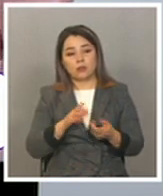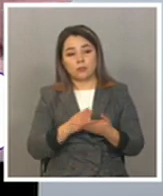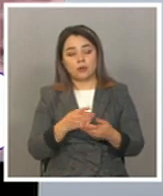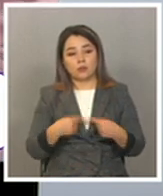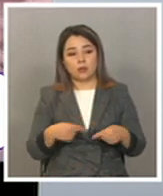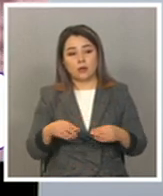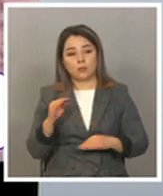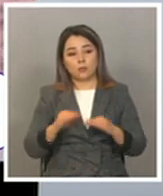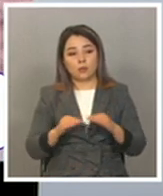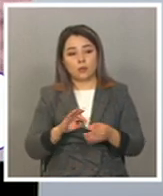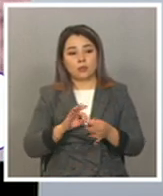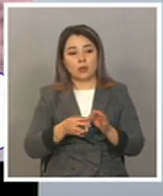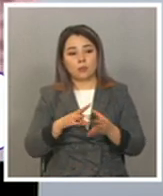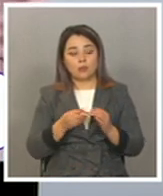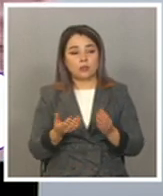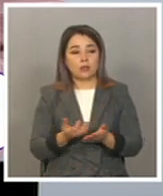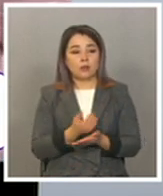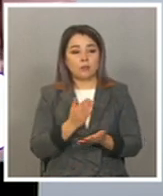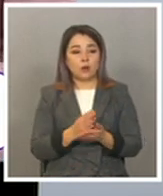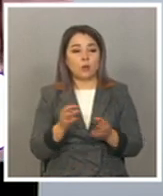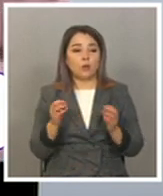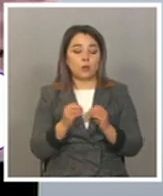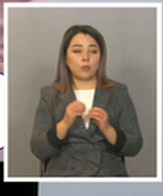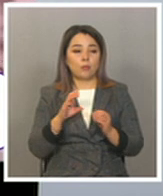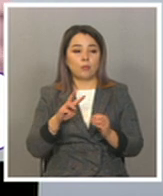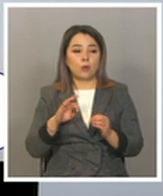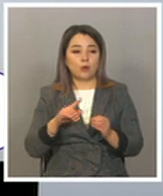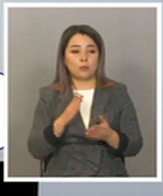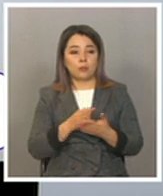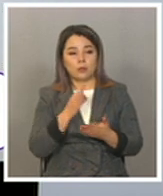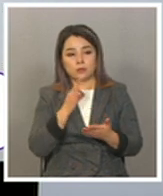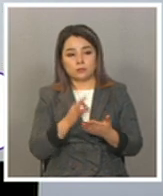табамыз. Нәтижесінде 10 моль шығады.